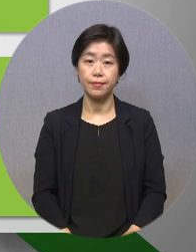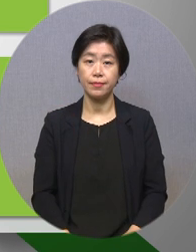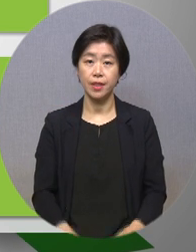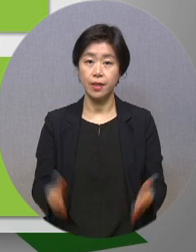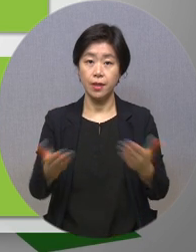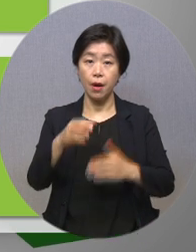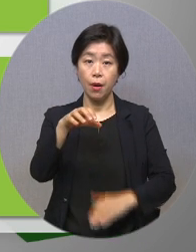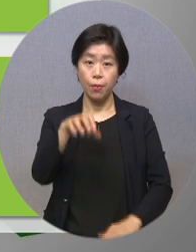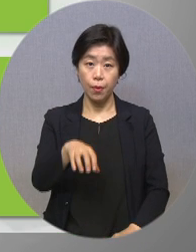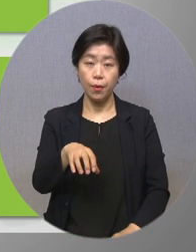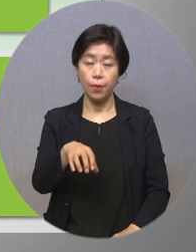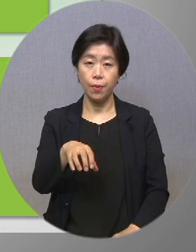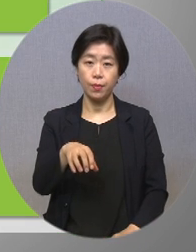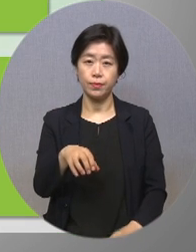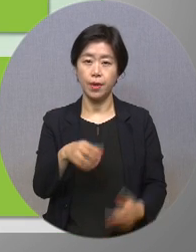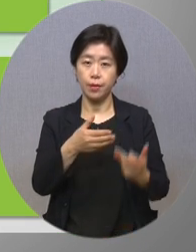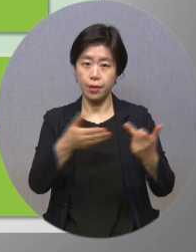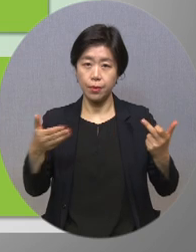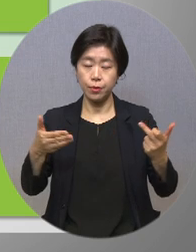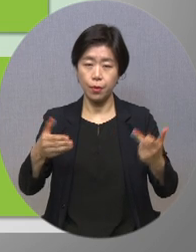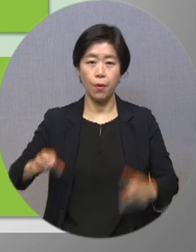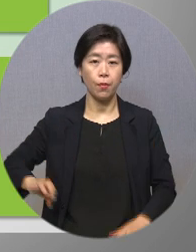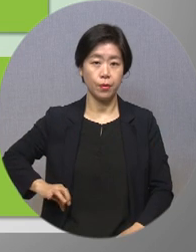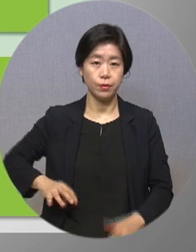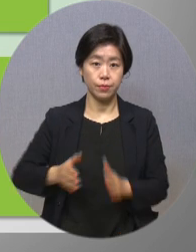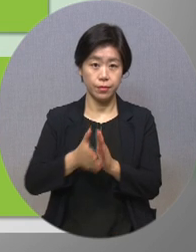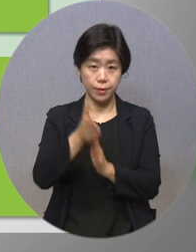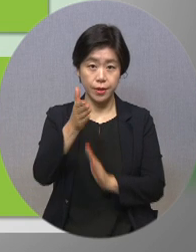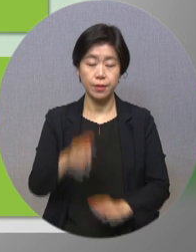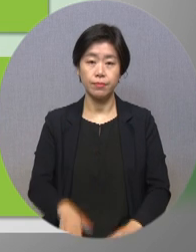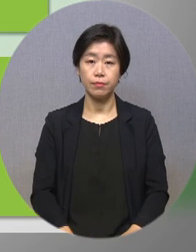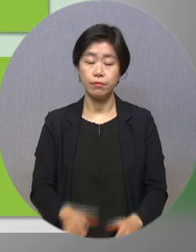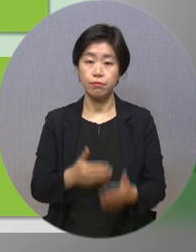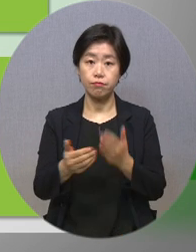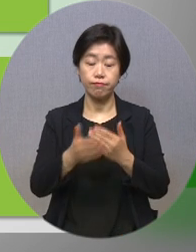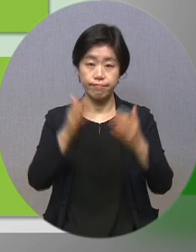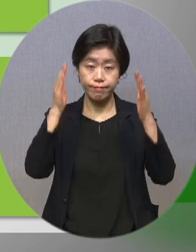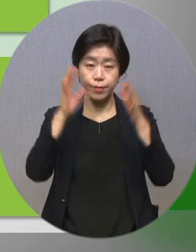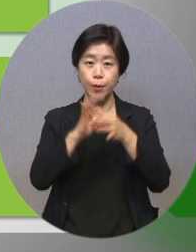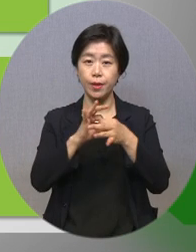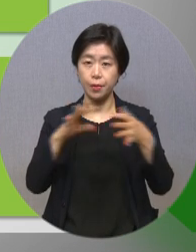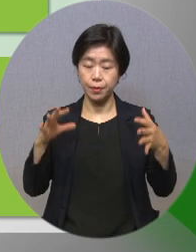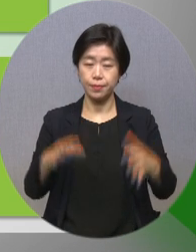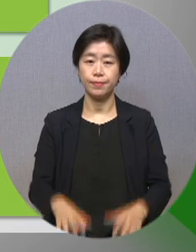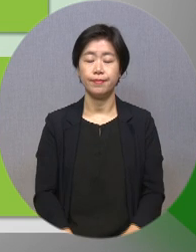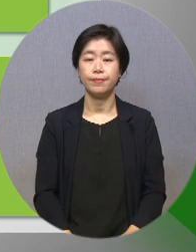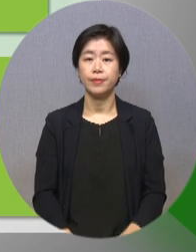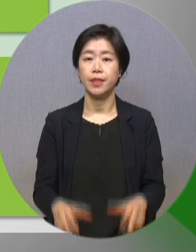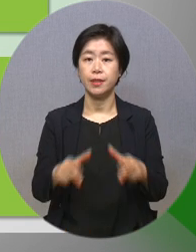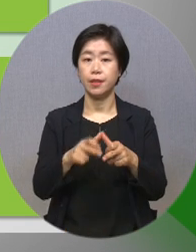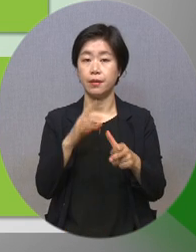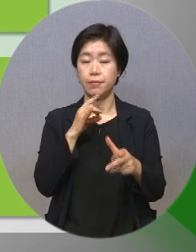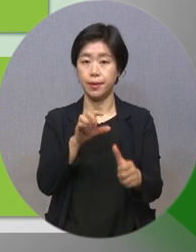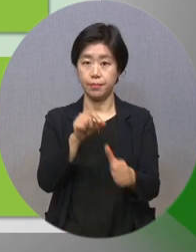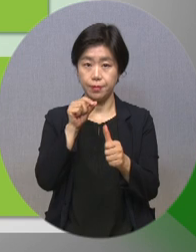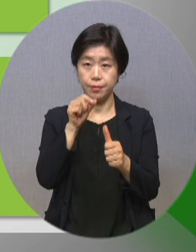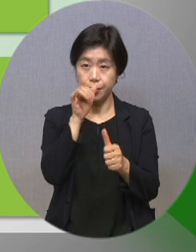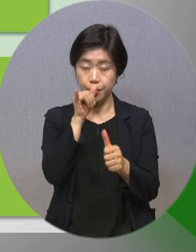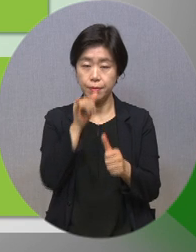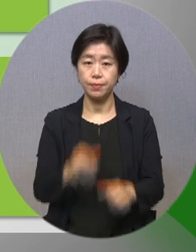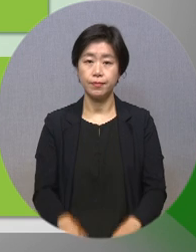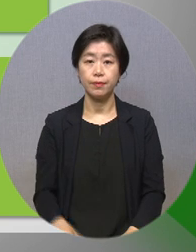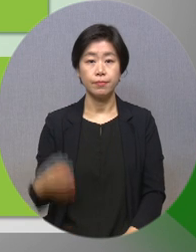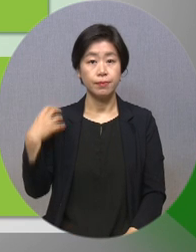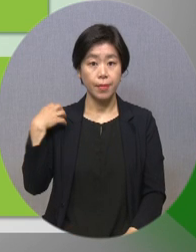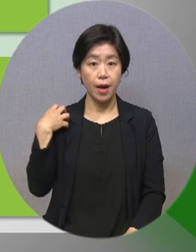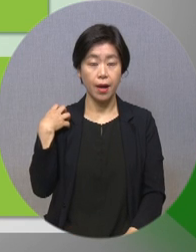강원도 원주시입니다. 경력과 학력은 무관하며 상용직을 채용합니다. 장애인만 채용하며